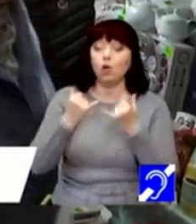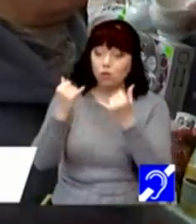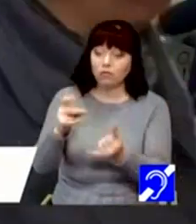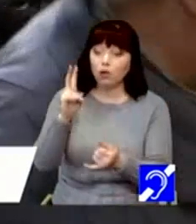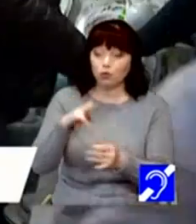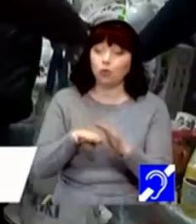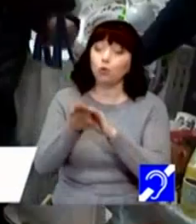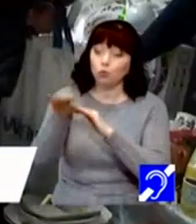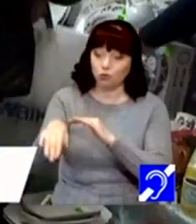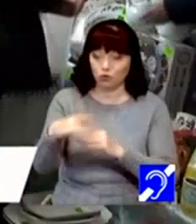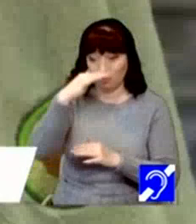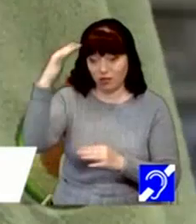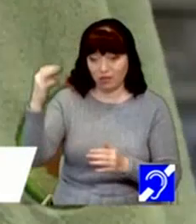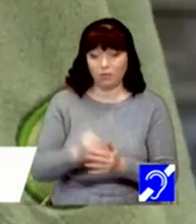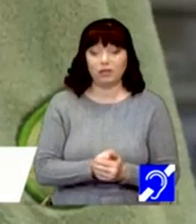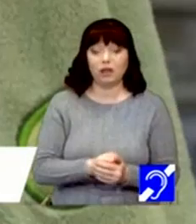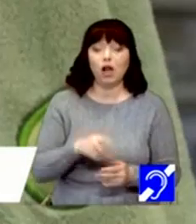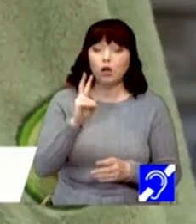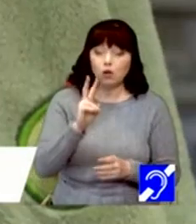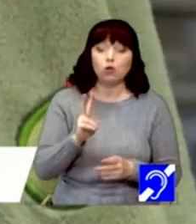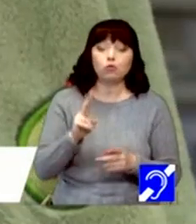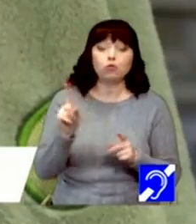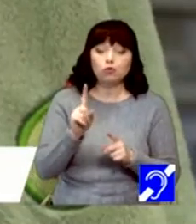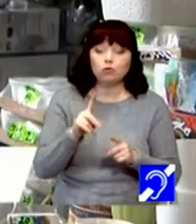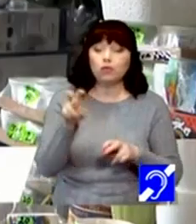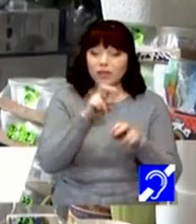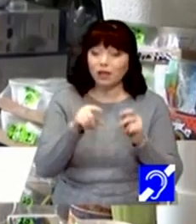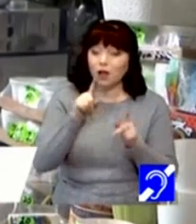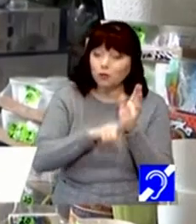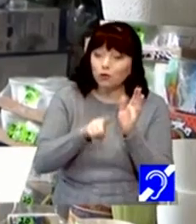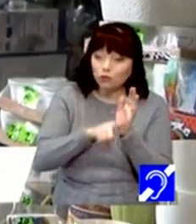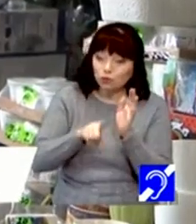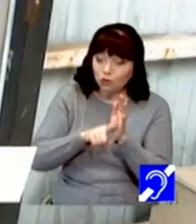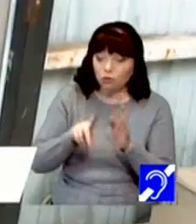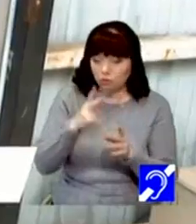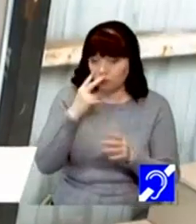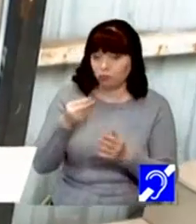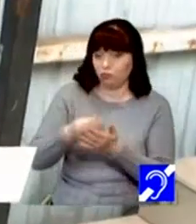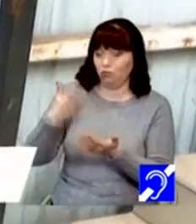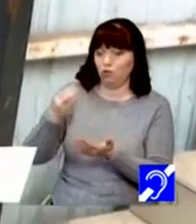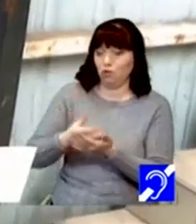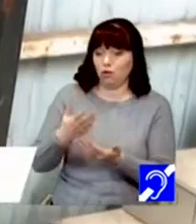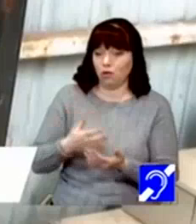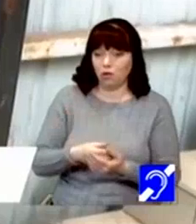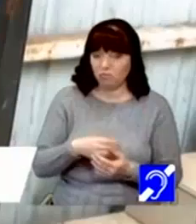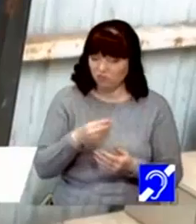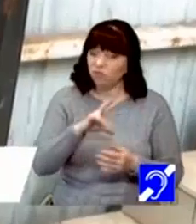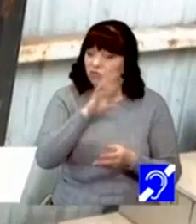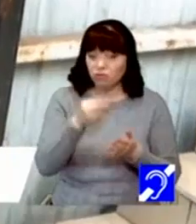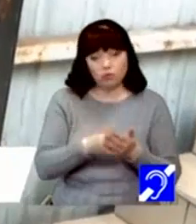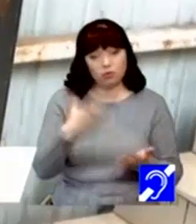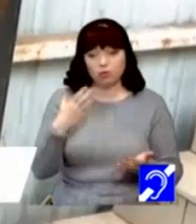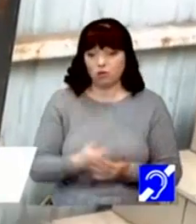ce mai mult au făcut Economii și au căutat tot ce este mai ieftin speriați de prețurile mari sfert in alti